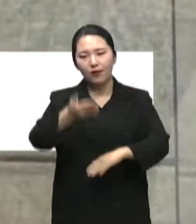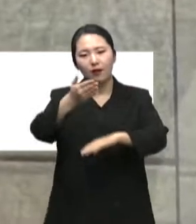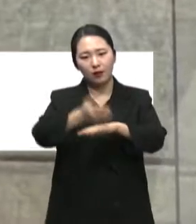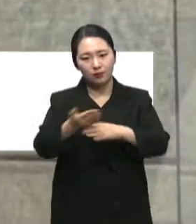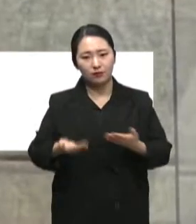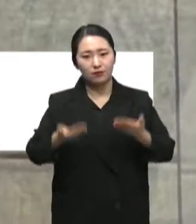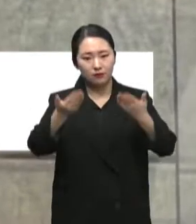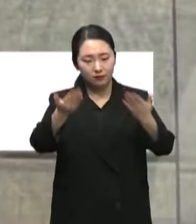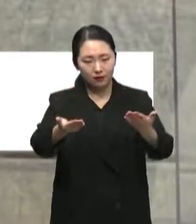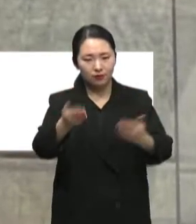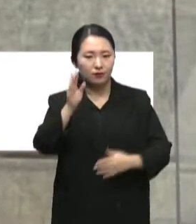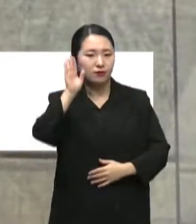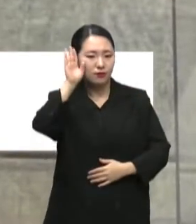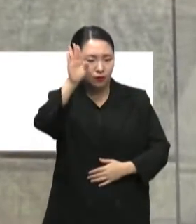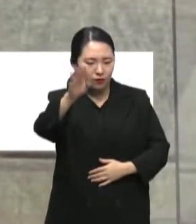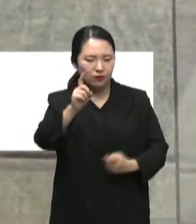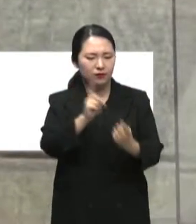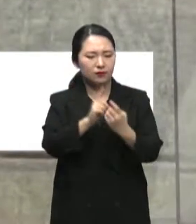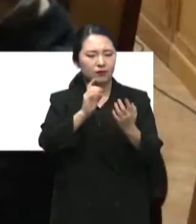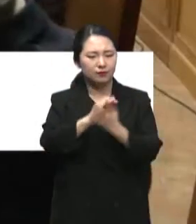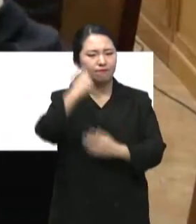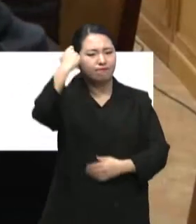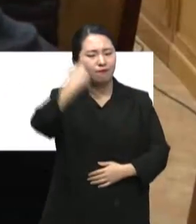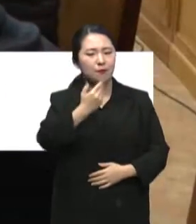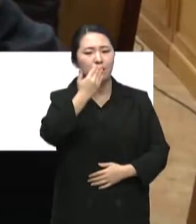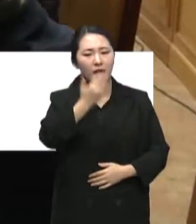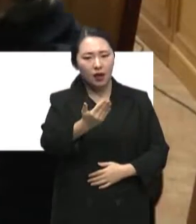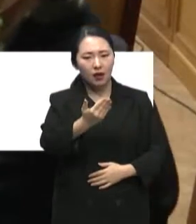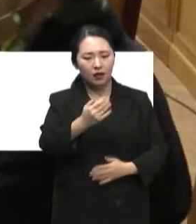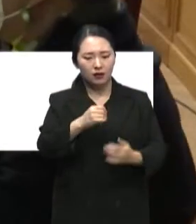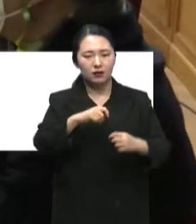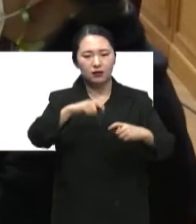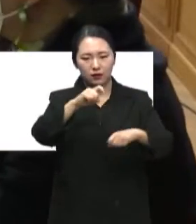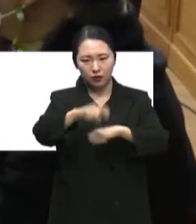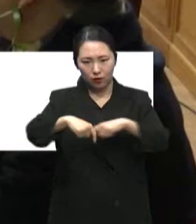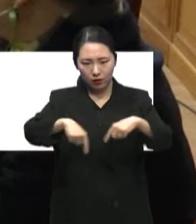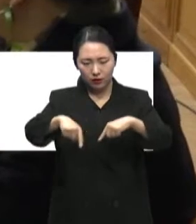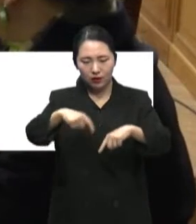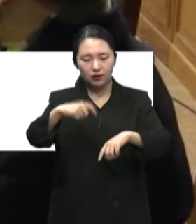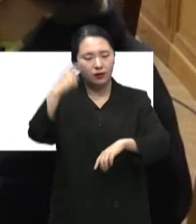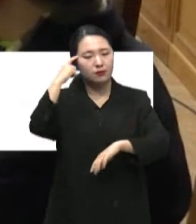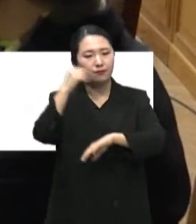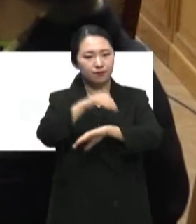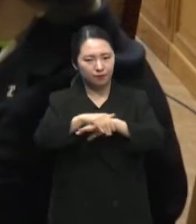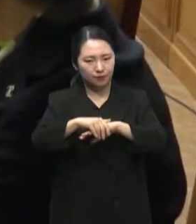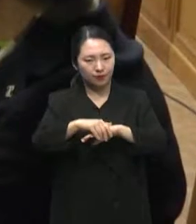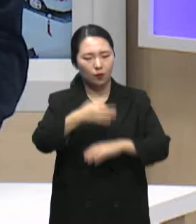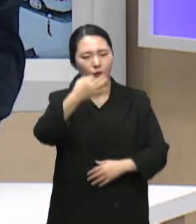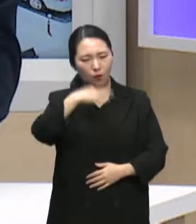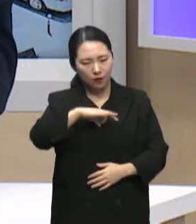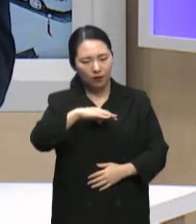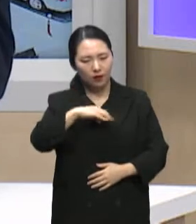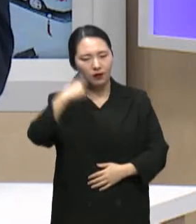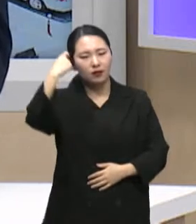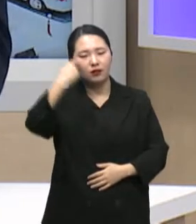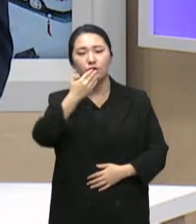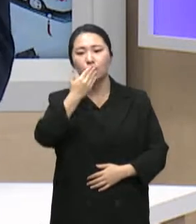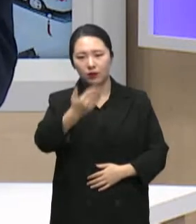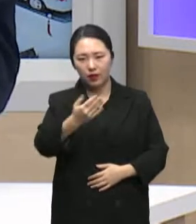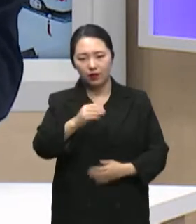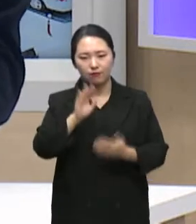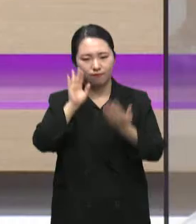앞으로도 주민이 체감할 수 있는 정책 효과를 나타낼 수 있도록 남은 인기에도 최선을 다하겠다고